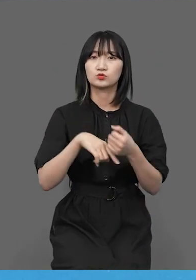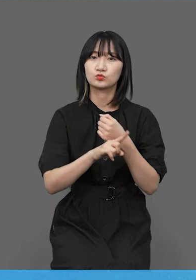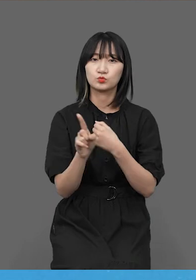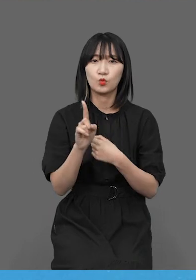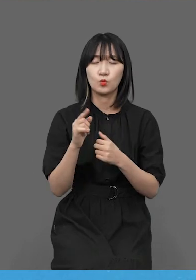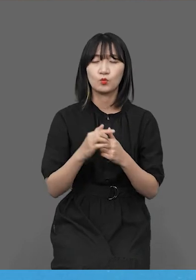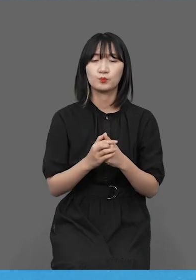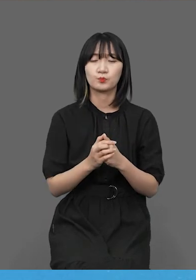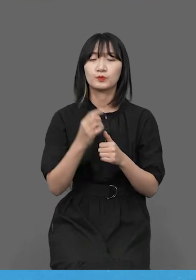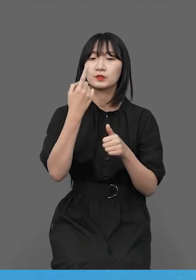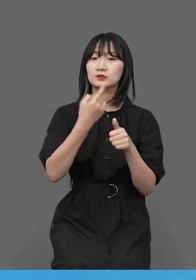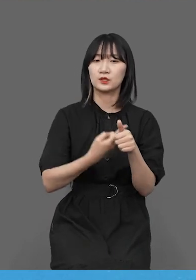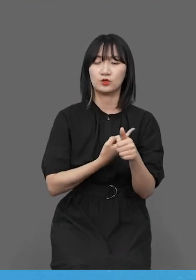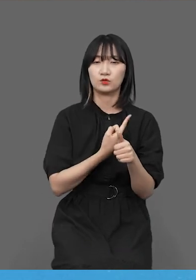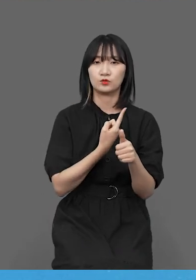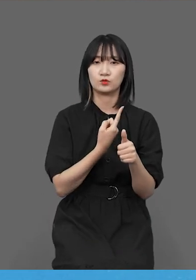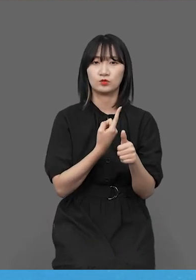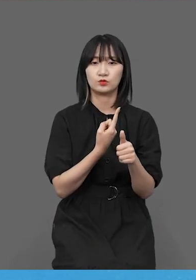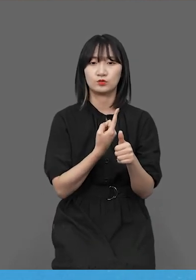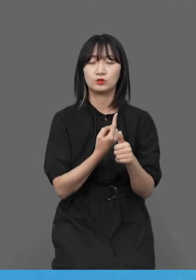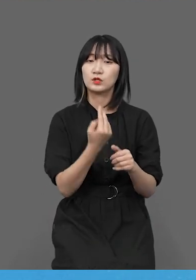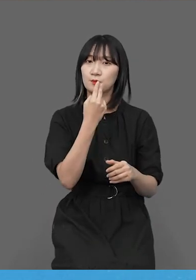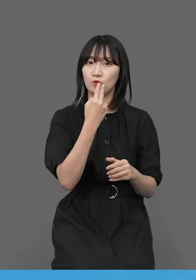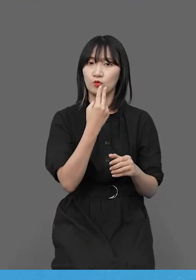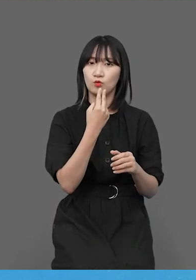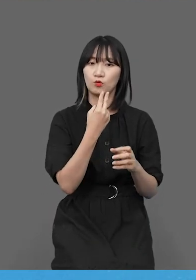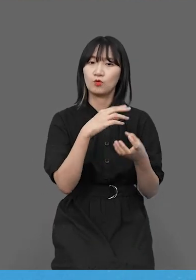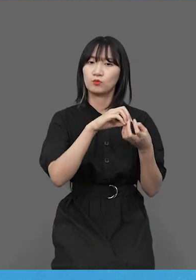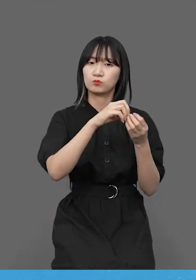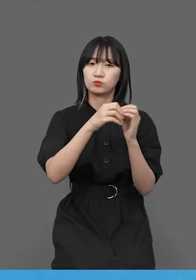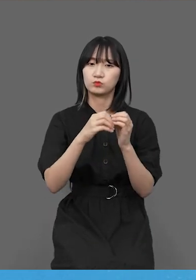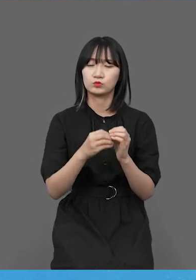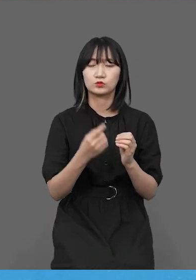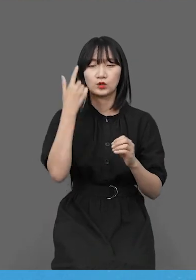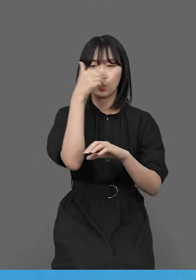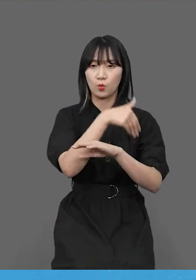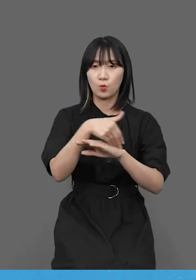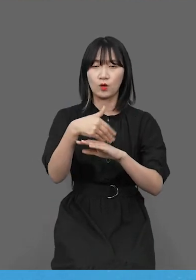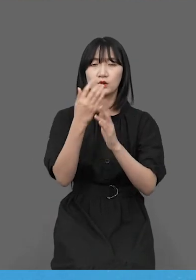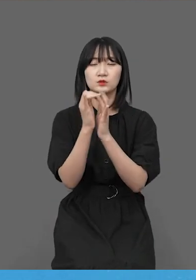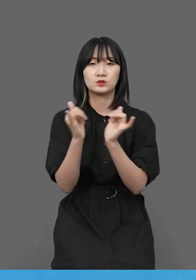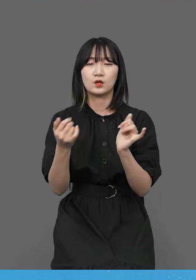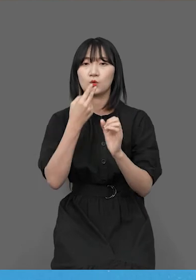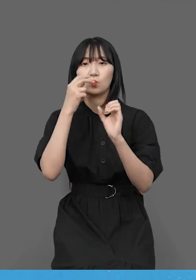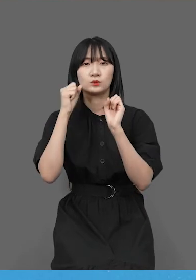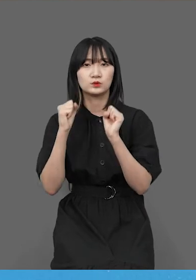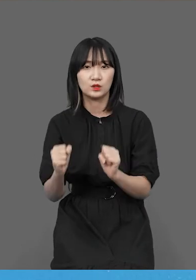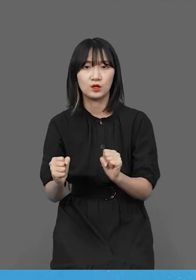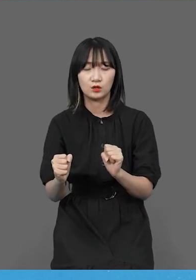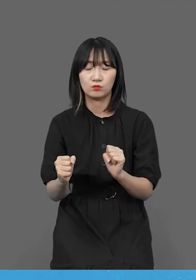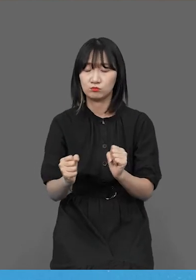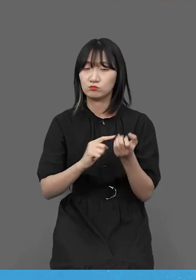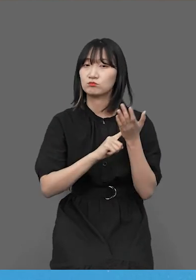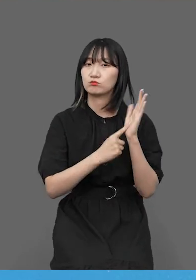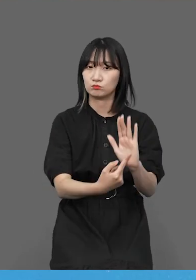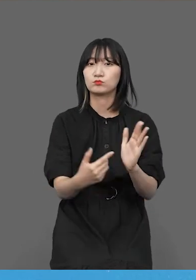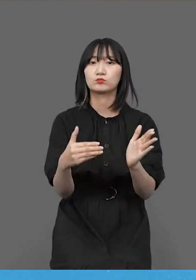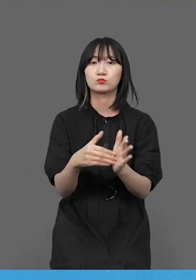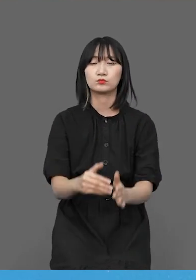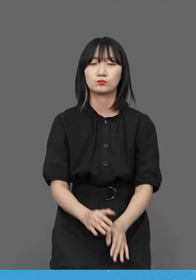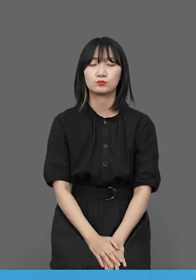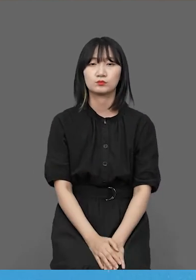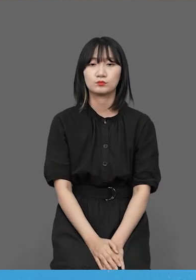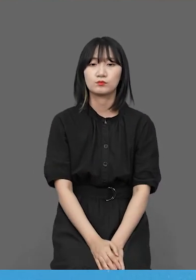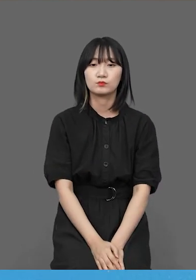이 자연계가 있게 한, 생물계가 존재하도록 한 설계자의 존재를 강력하게 보여주는 것입니다.